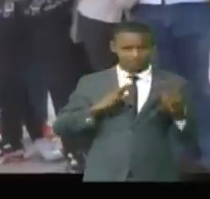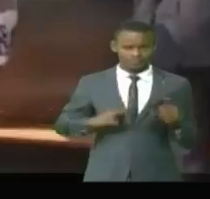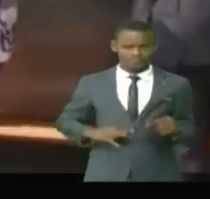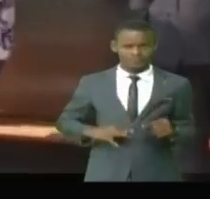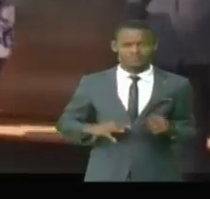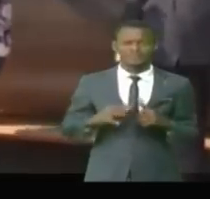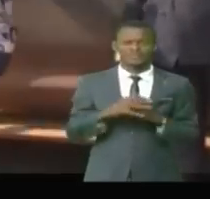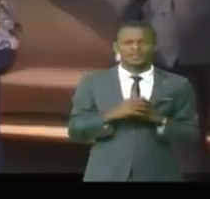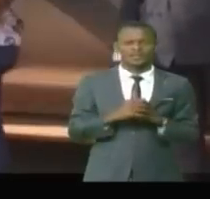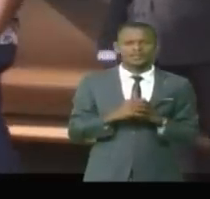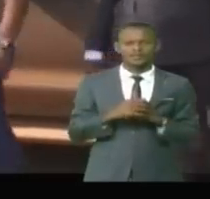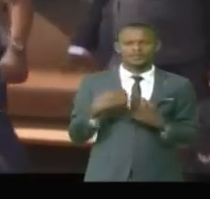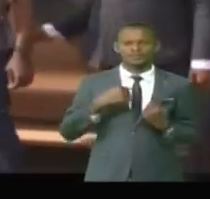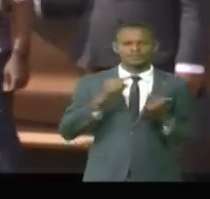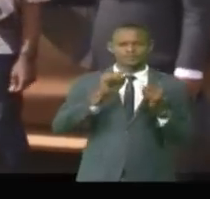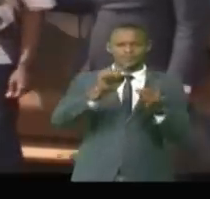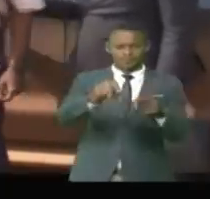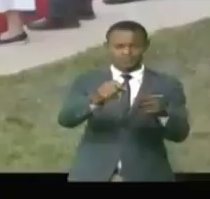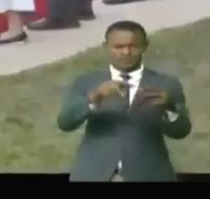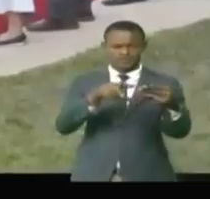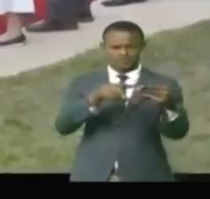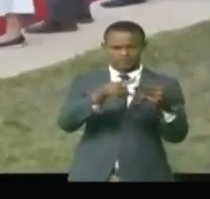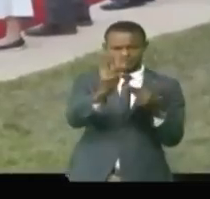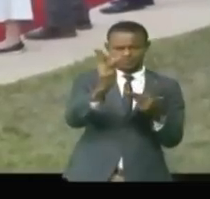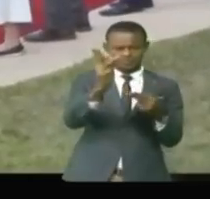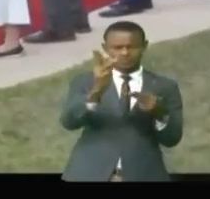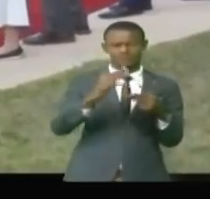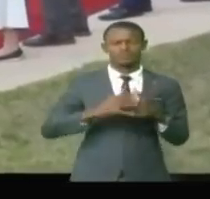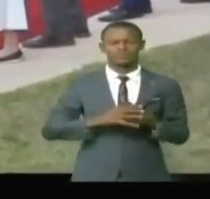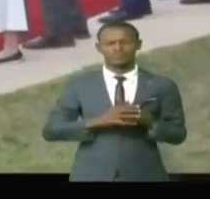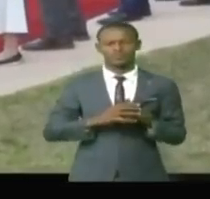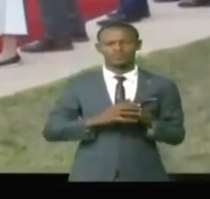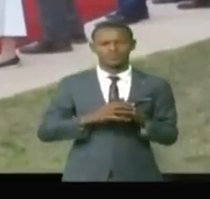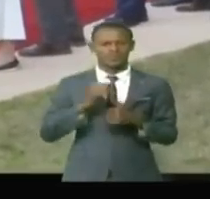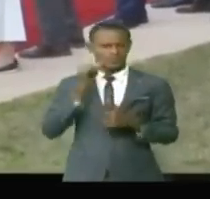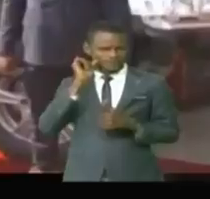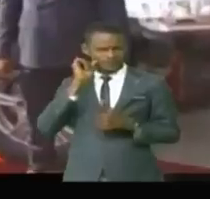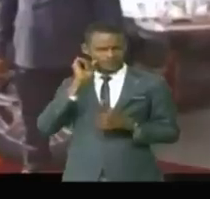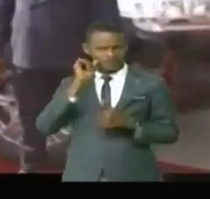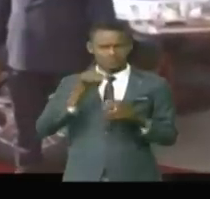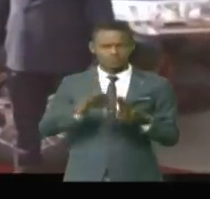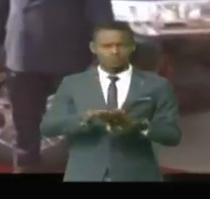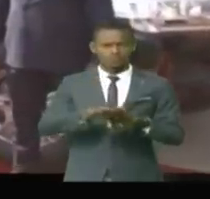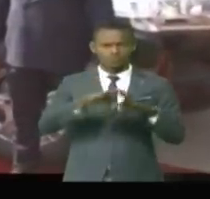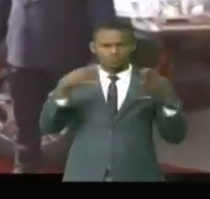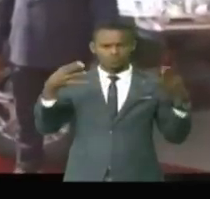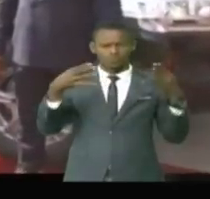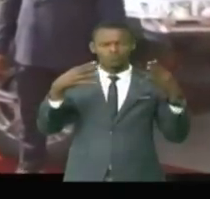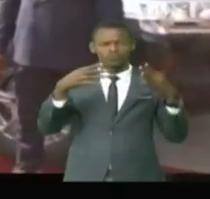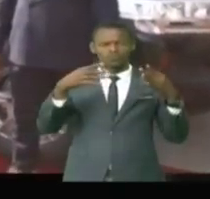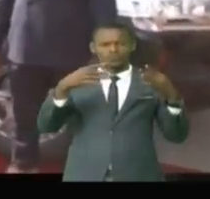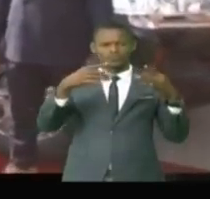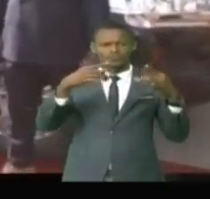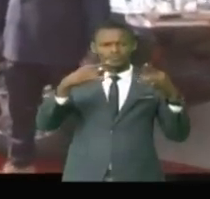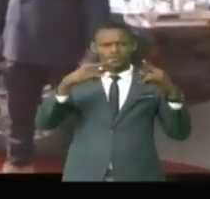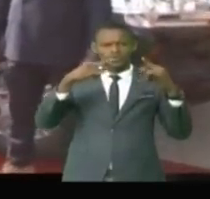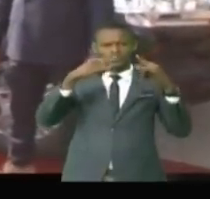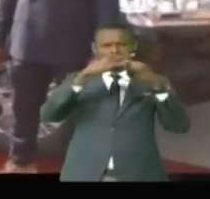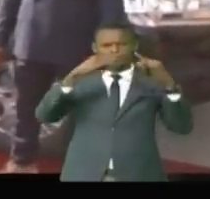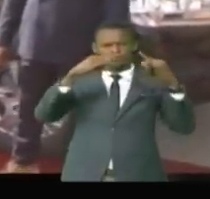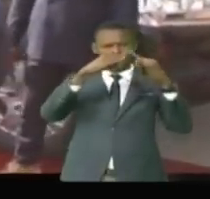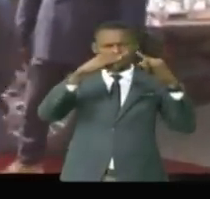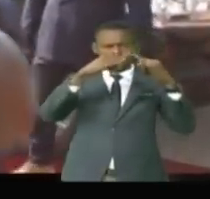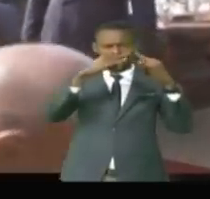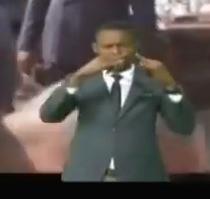Tshilombo est allé procéder ce vendredi 6 octobre à l'inauguration officielle du barrage de Busanga à une centaine